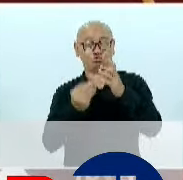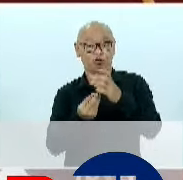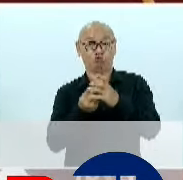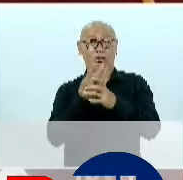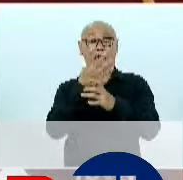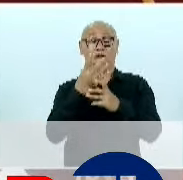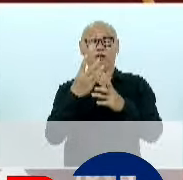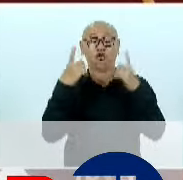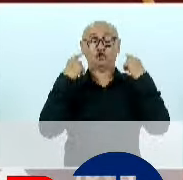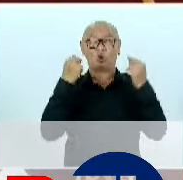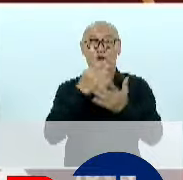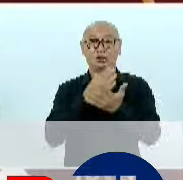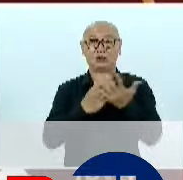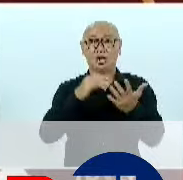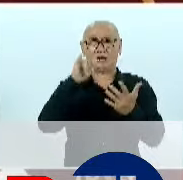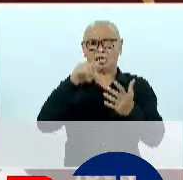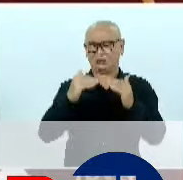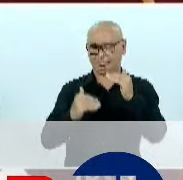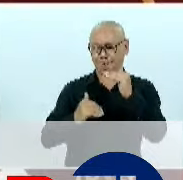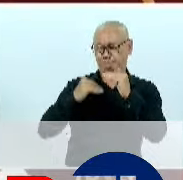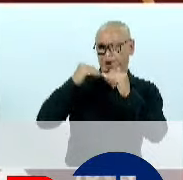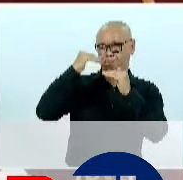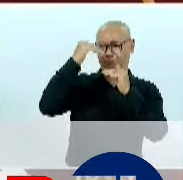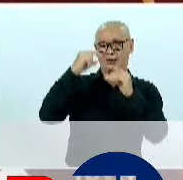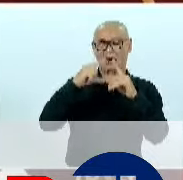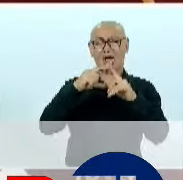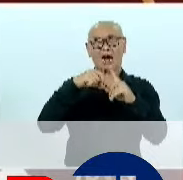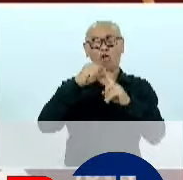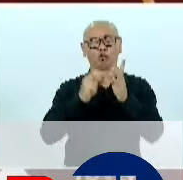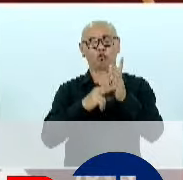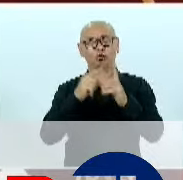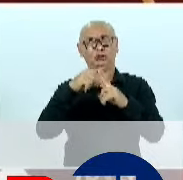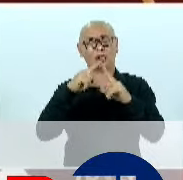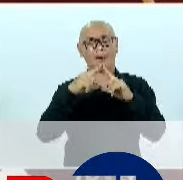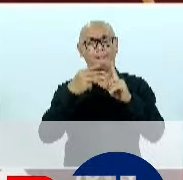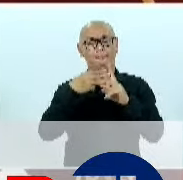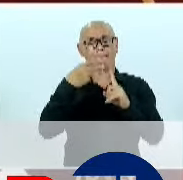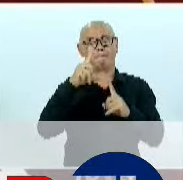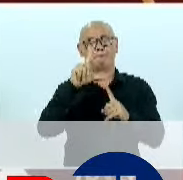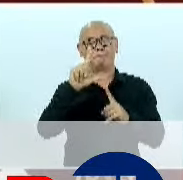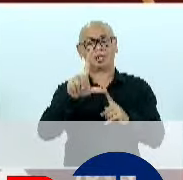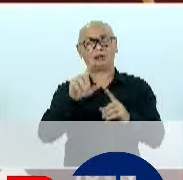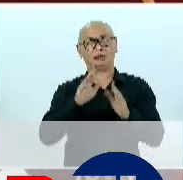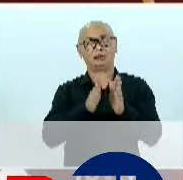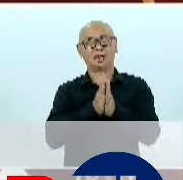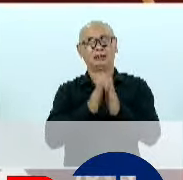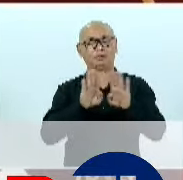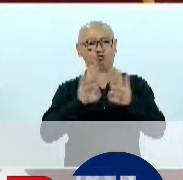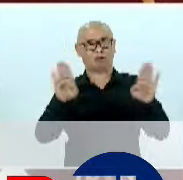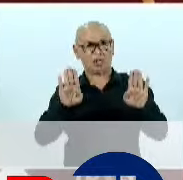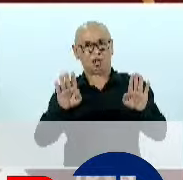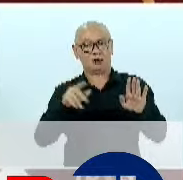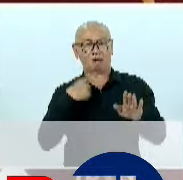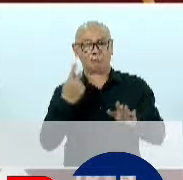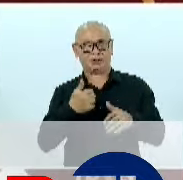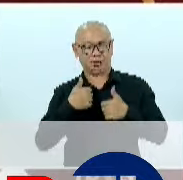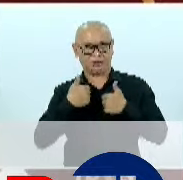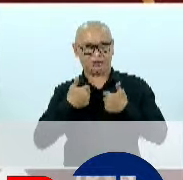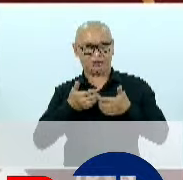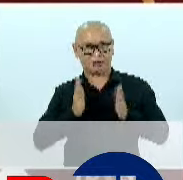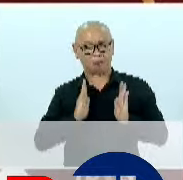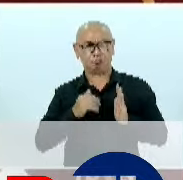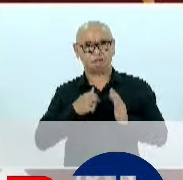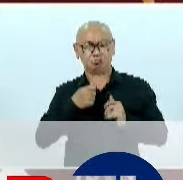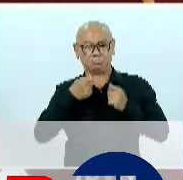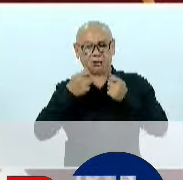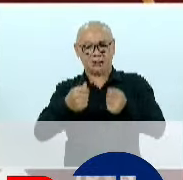Tengah yang lebih akutabel dan transparan kami siap memberikan Gagasan dan kami